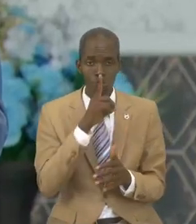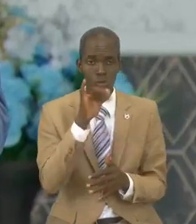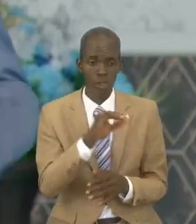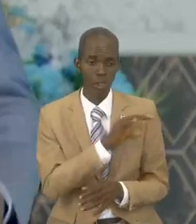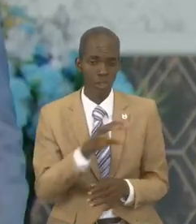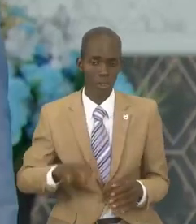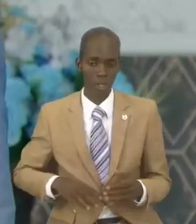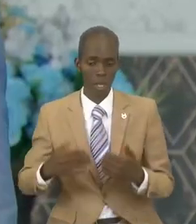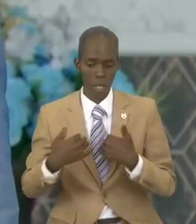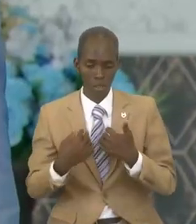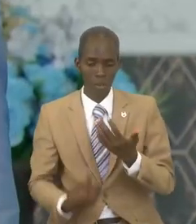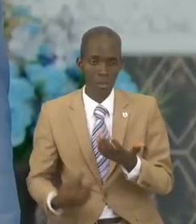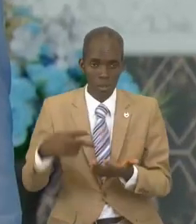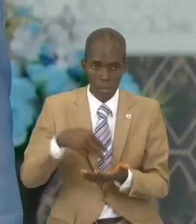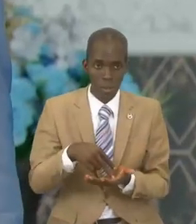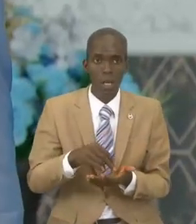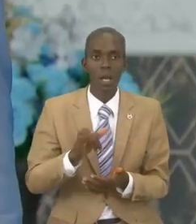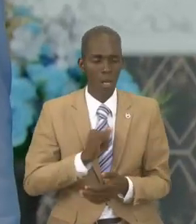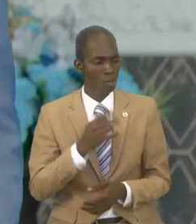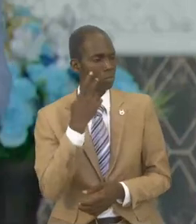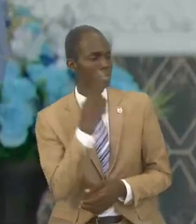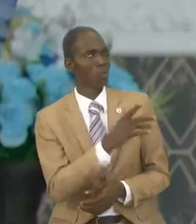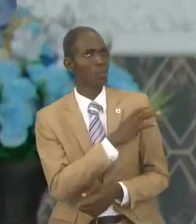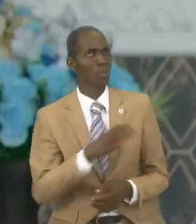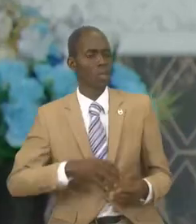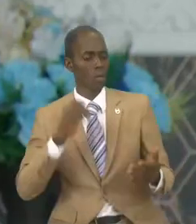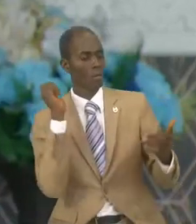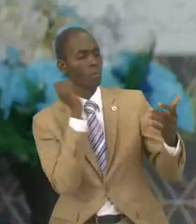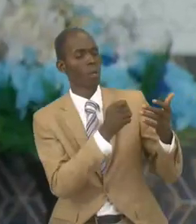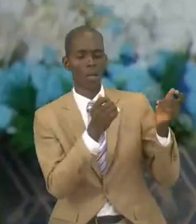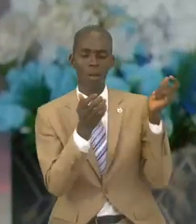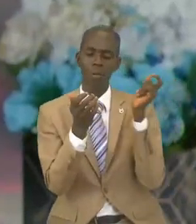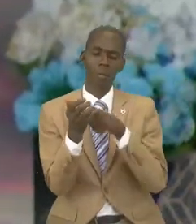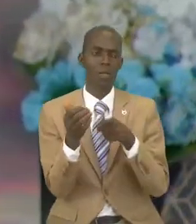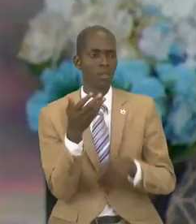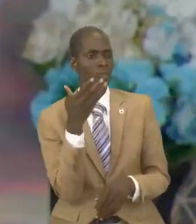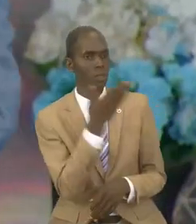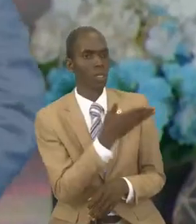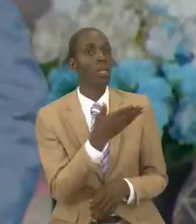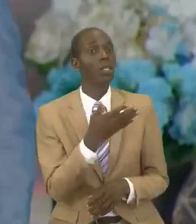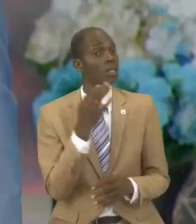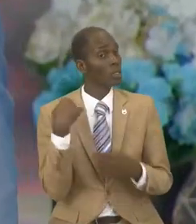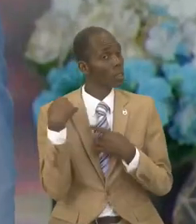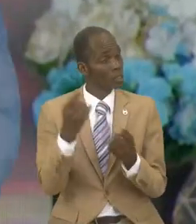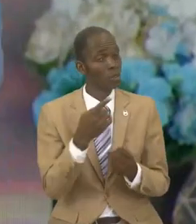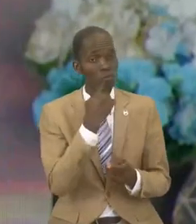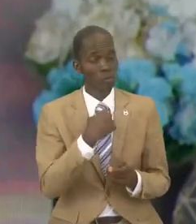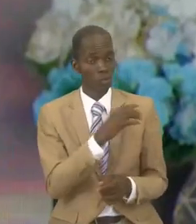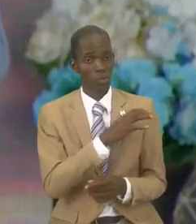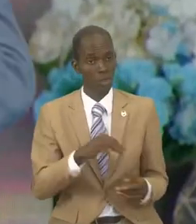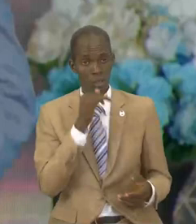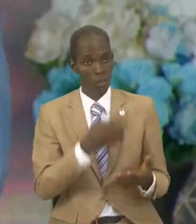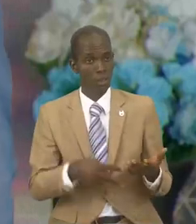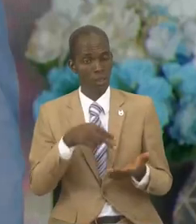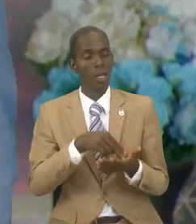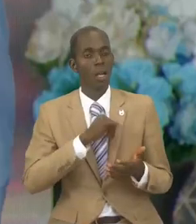ressuscité. Je savais bien qu'il a été crucifié, mais je dois mettre mon